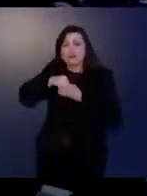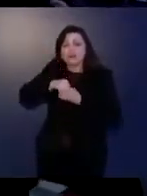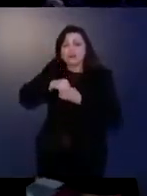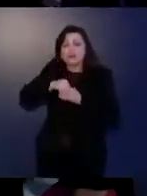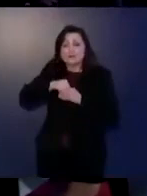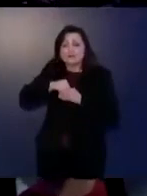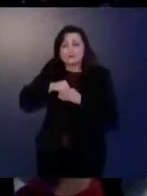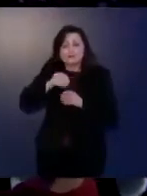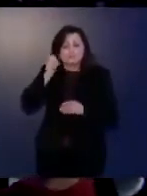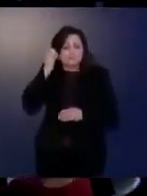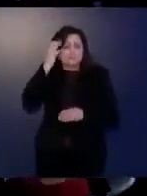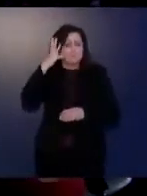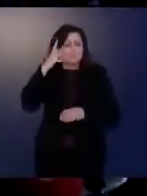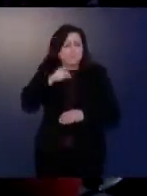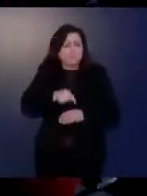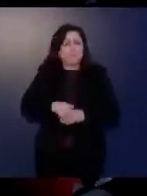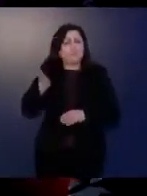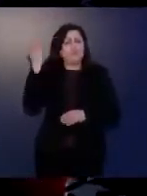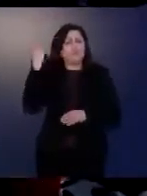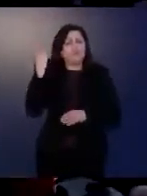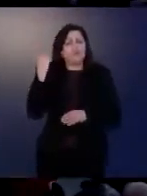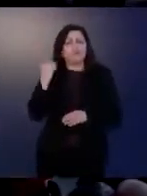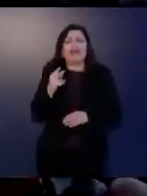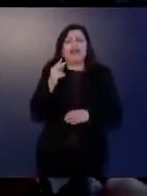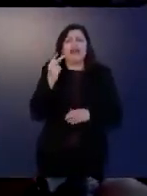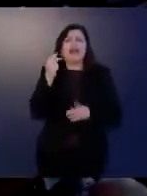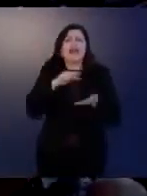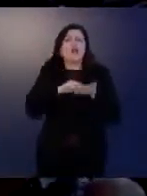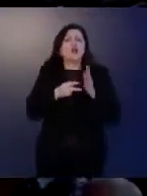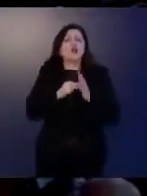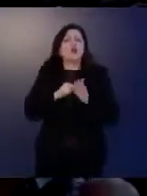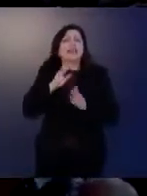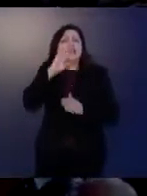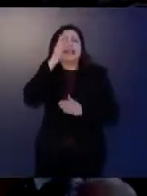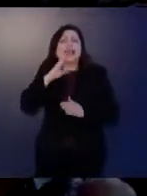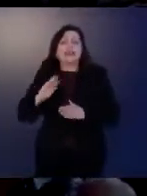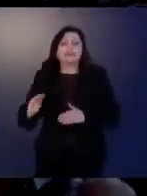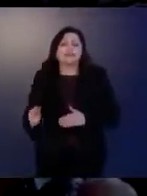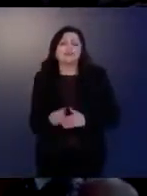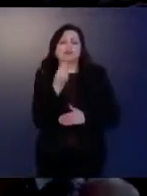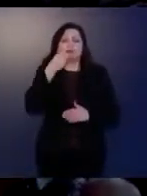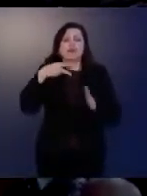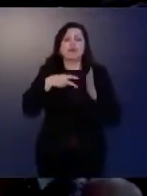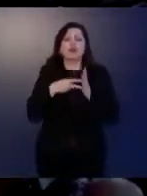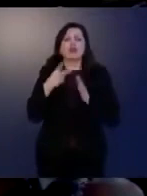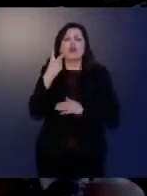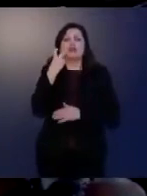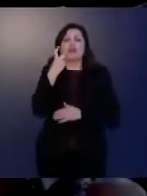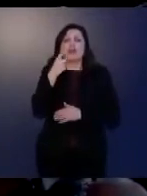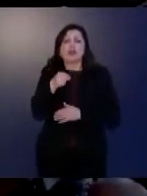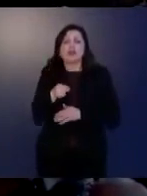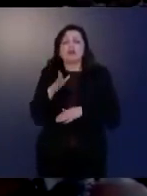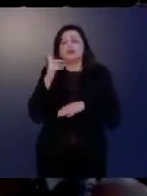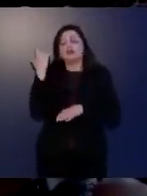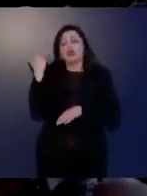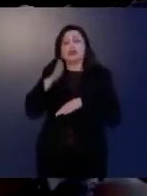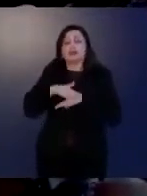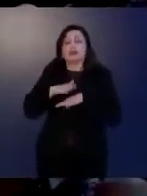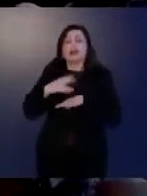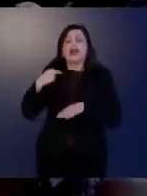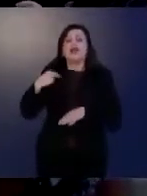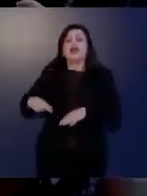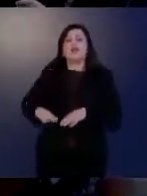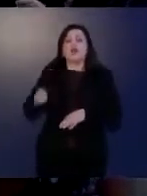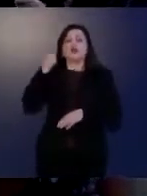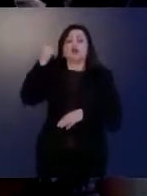Να θυμίσω ότι όταν ξέσπασε η κρίση το 2010, το πρόβλημα ήταν το πρόβλημα δημοσίου χρέους.